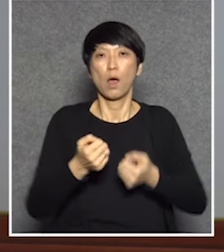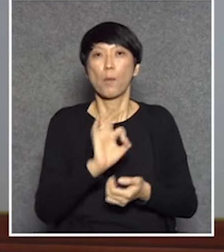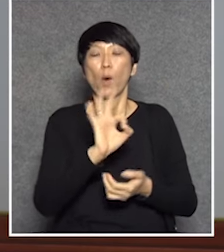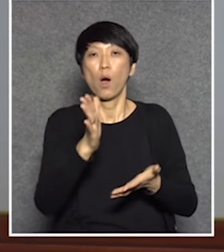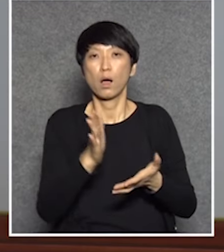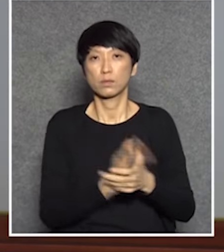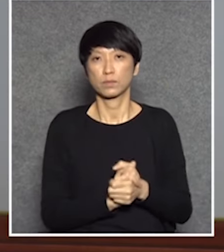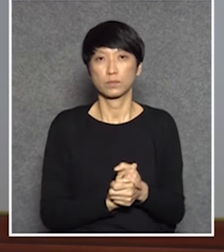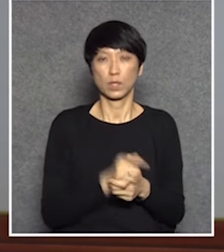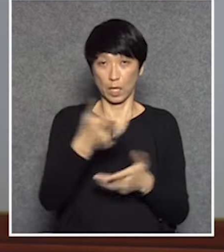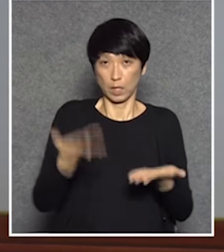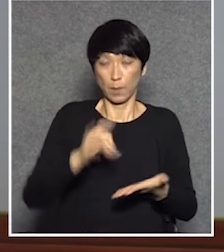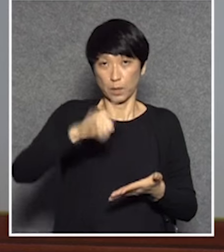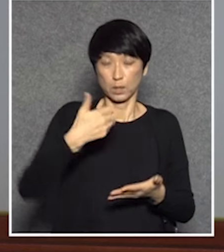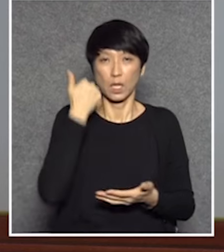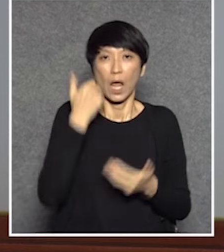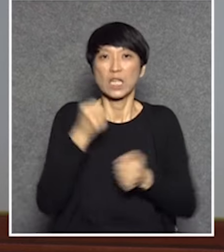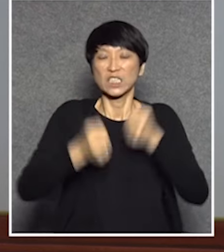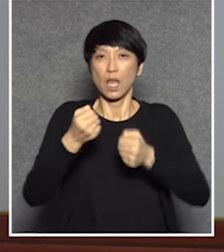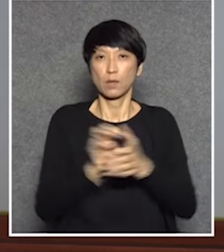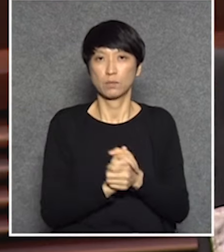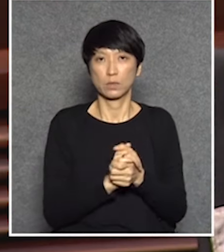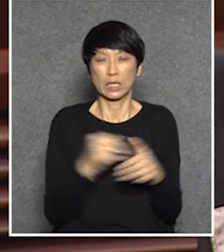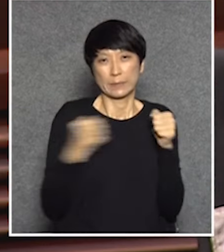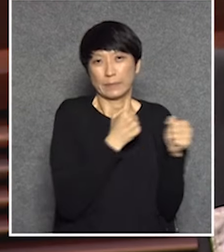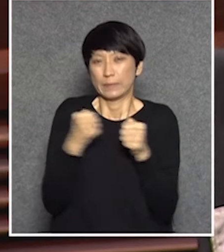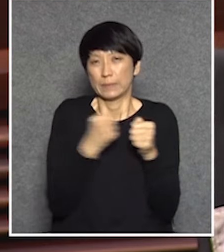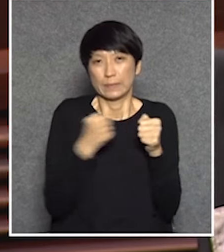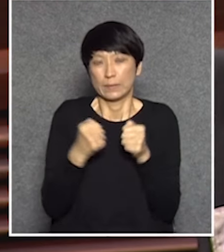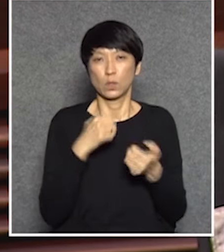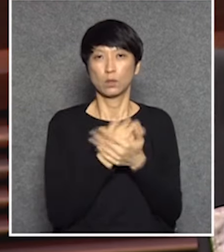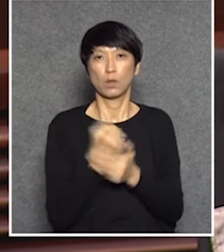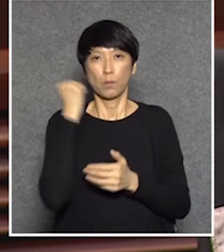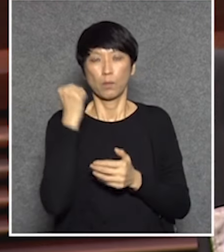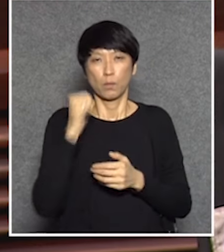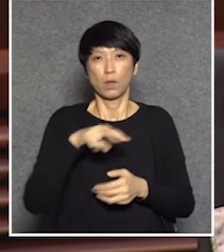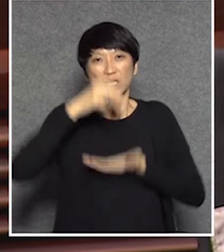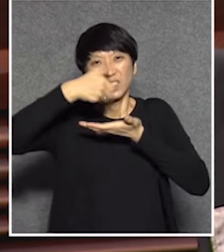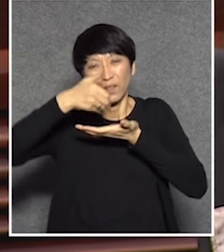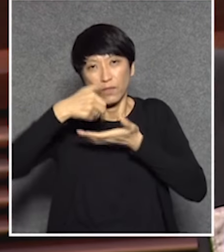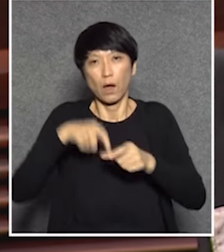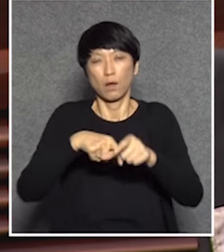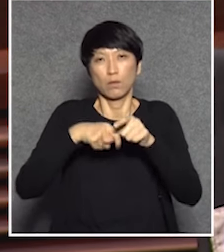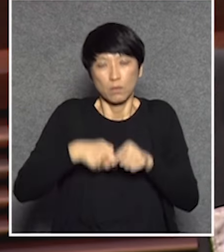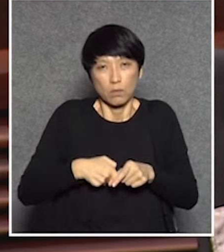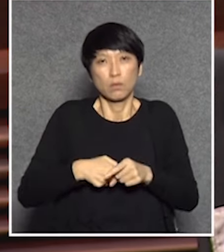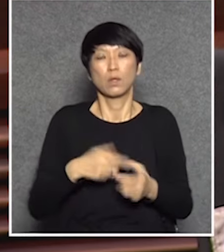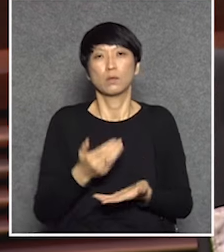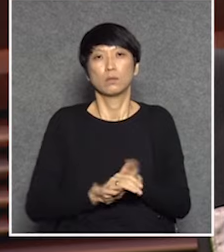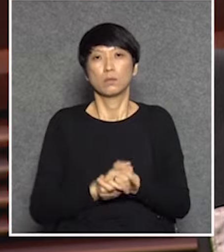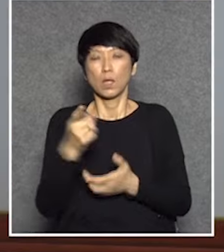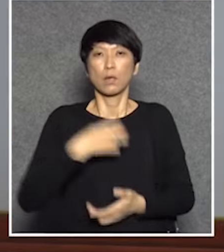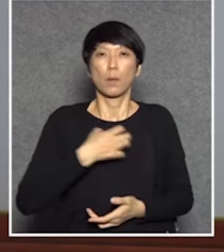班啊，還要擠上擠迫的公共車去找兩餐來糊口，你們又會有什麼